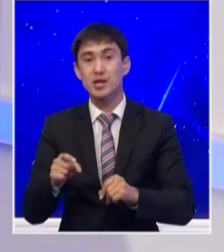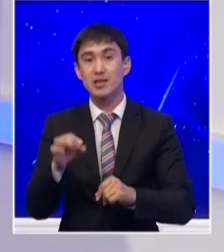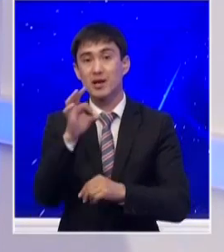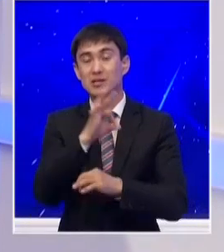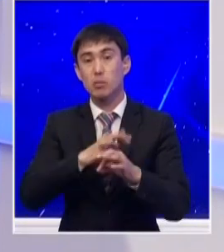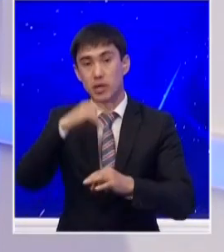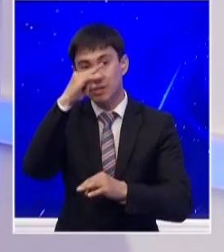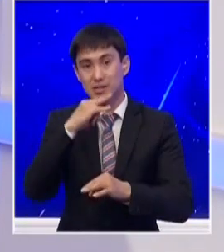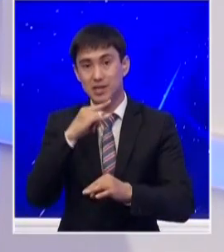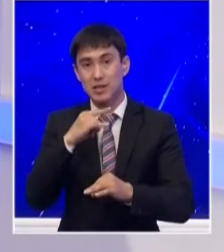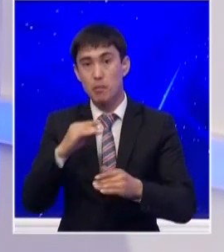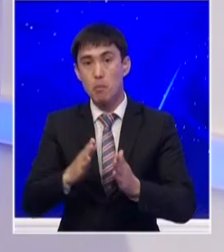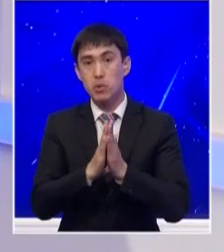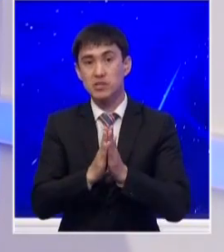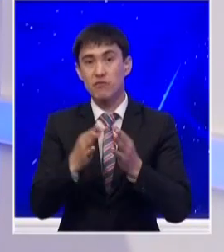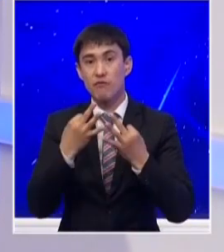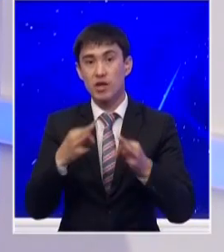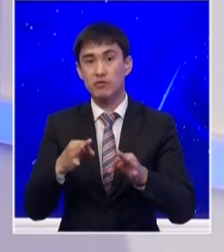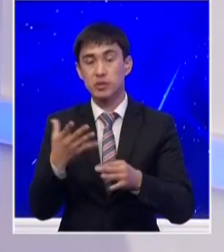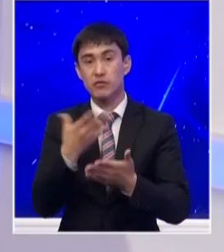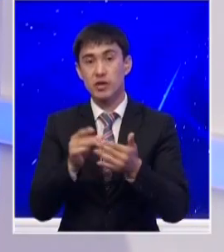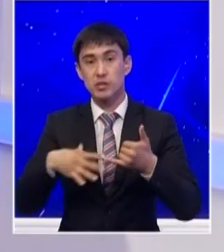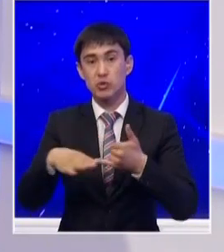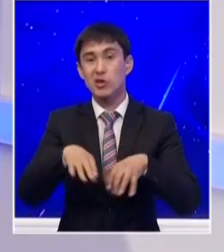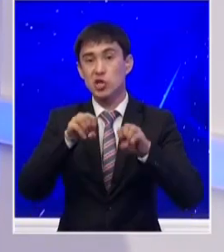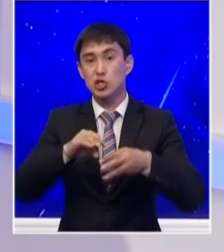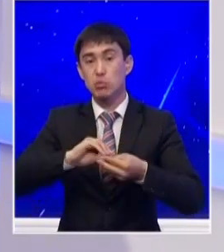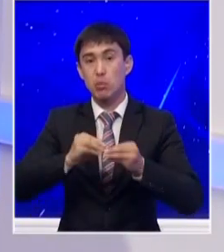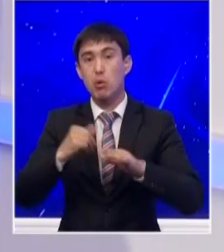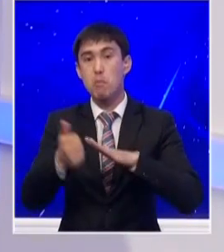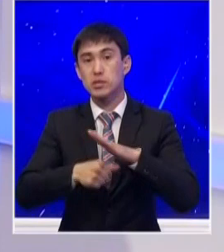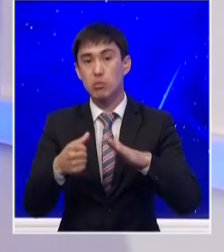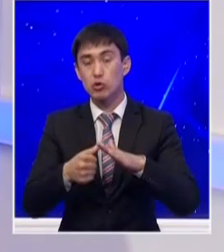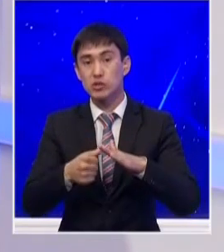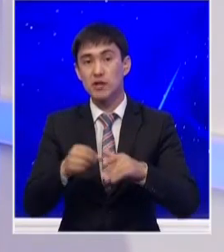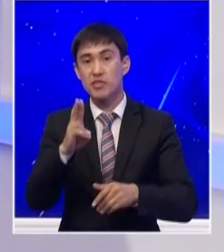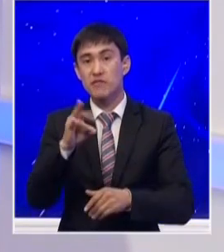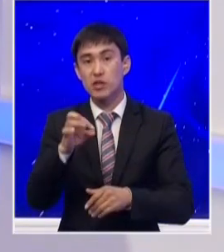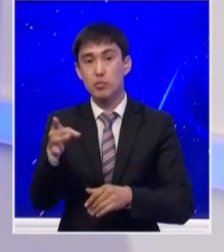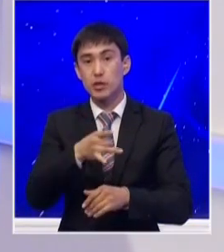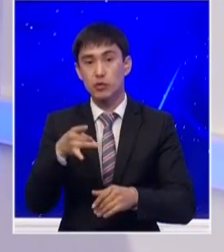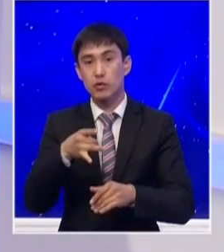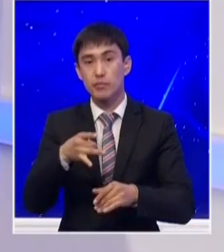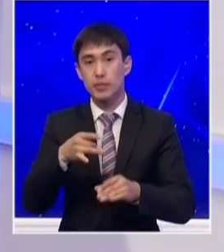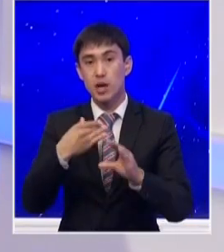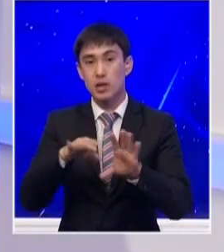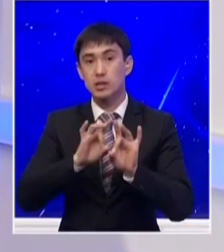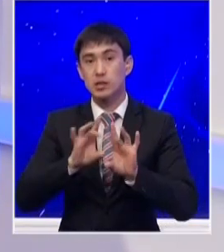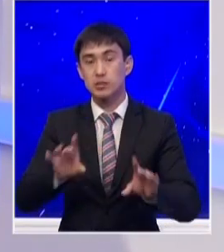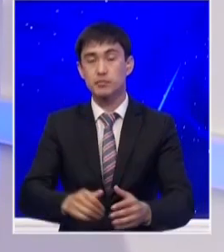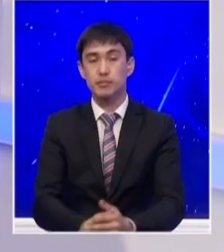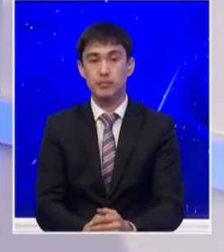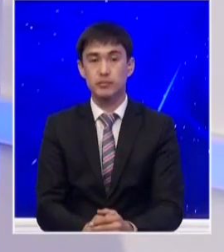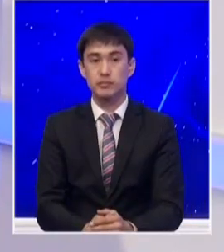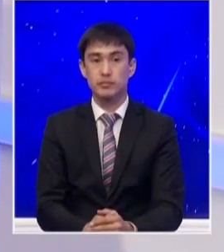западе Казахстана призывая освободить своих земляков и решить проблему безработицы в нефтяном регионе с подробностями смотрим нашим